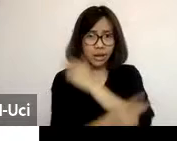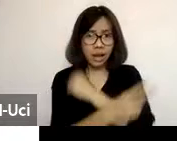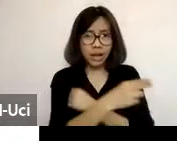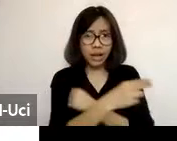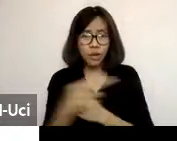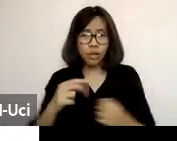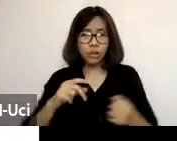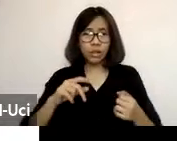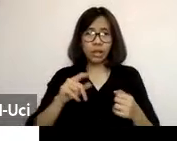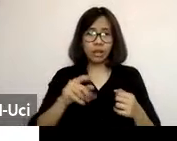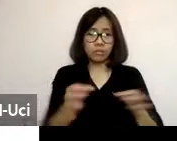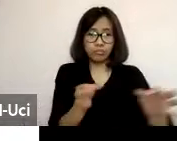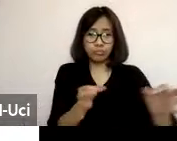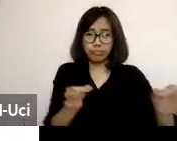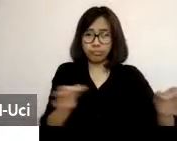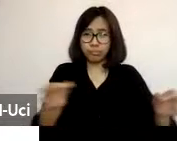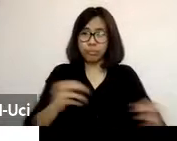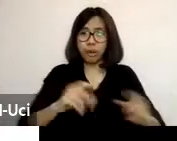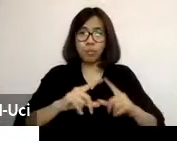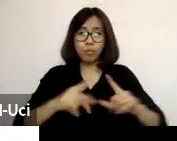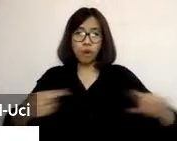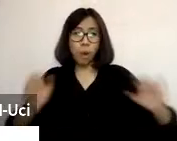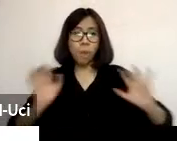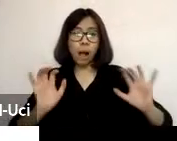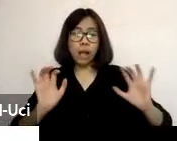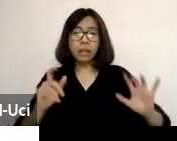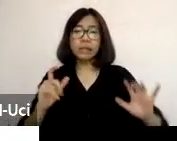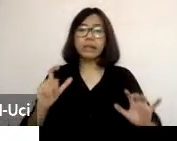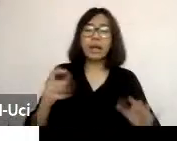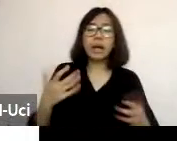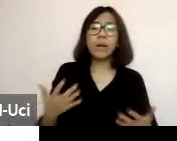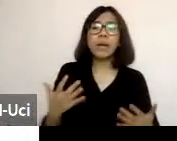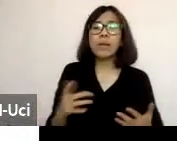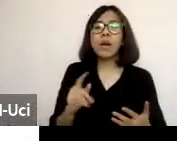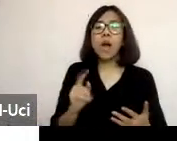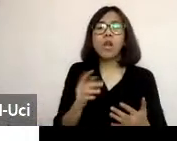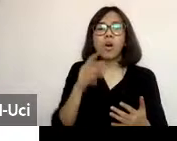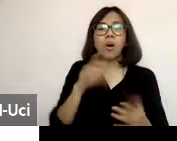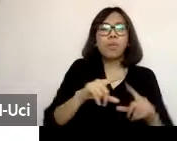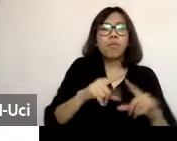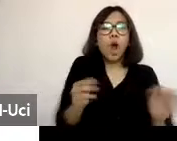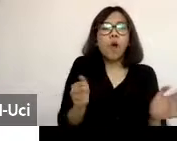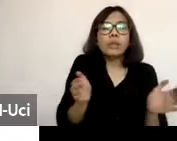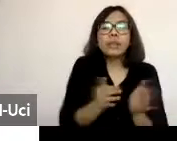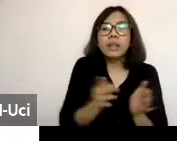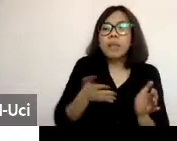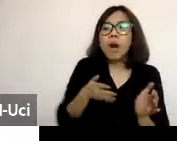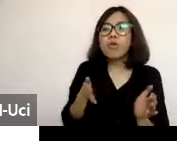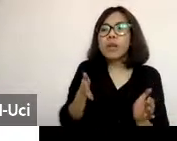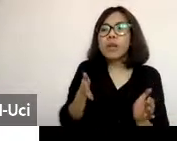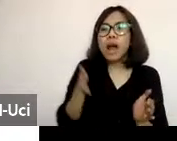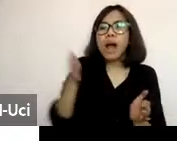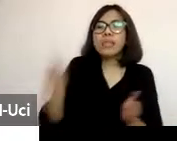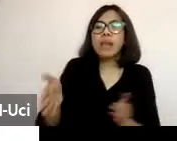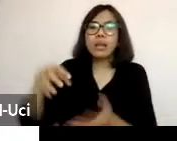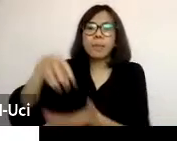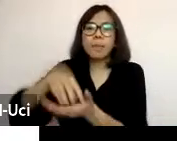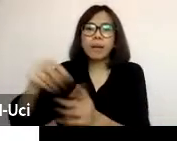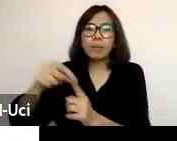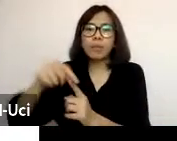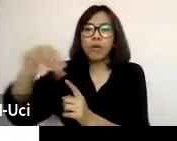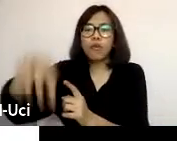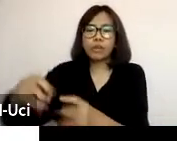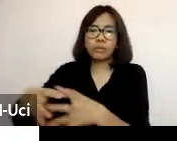skill pada pulau-pulau itu harus mengakses ke provinsi ya nanti nyata kecil harus ke provinsi Bagaimana